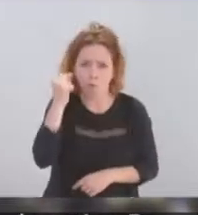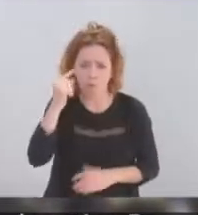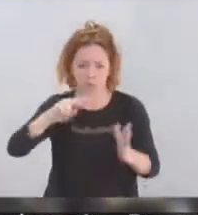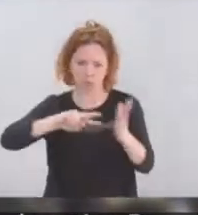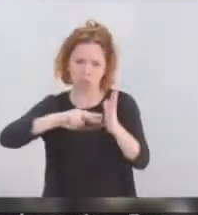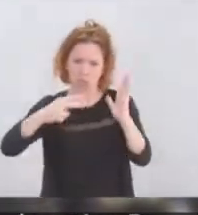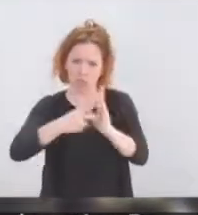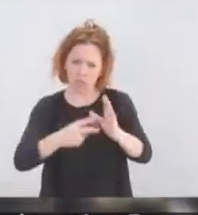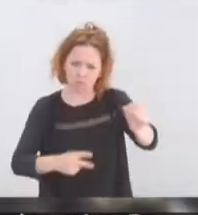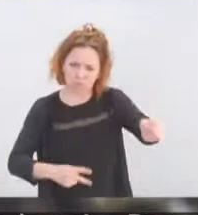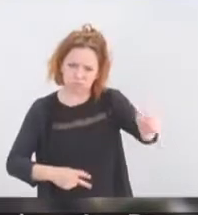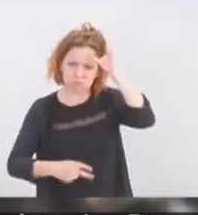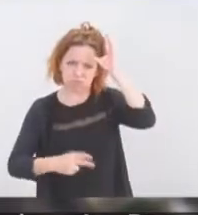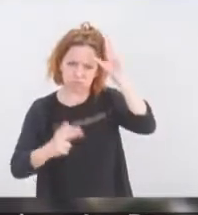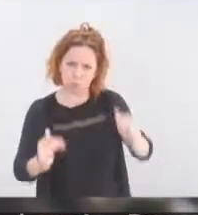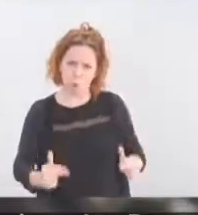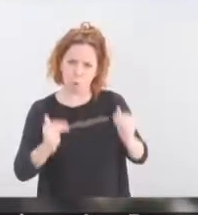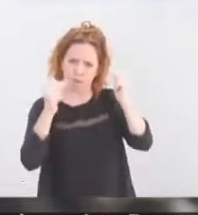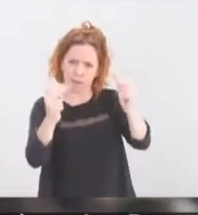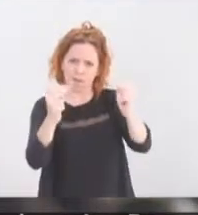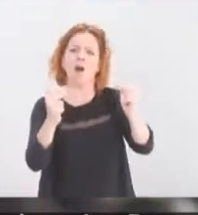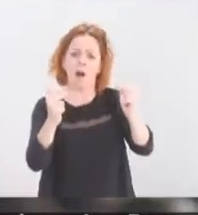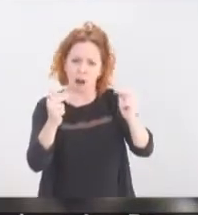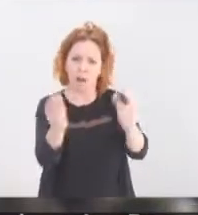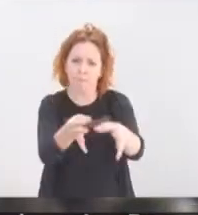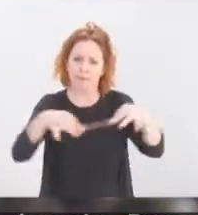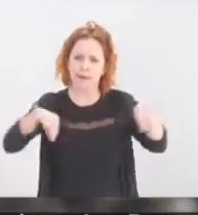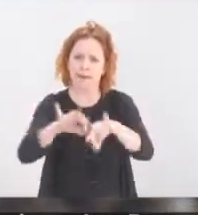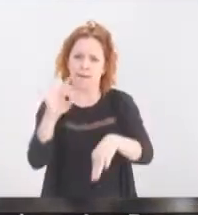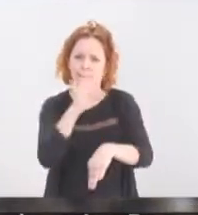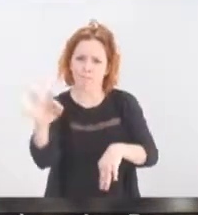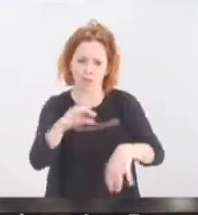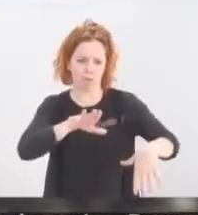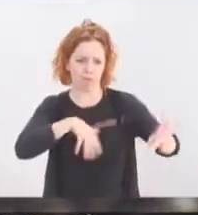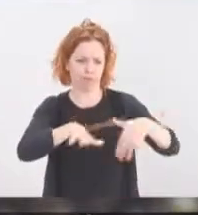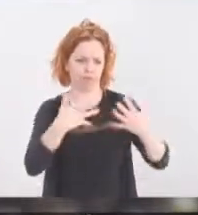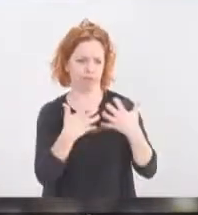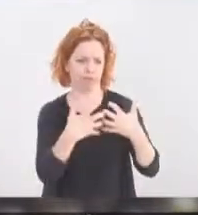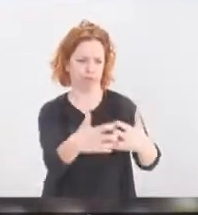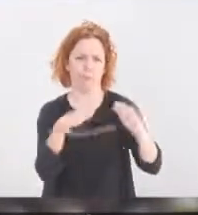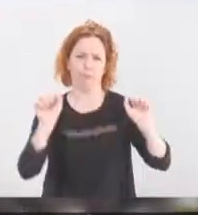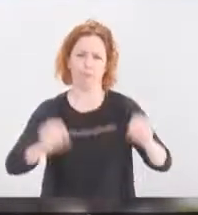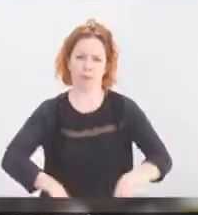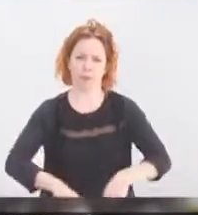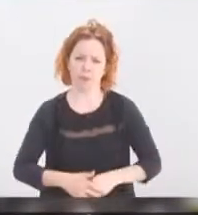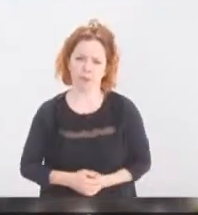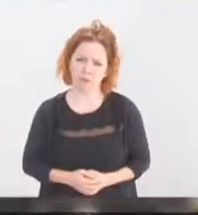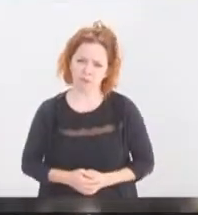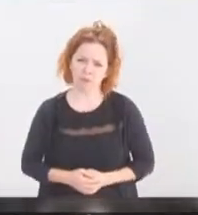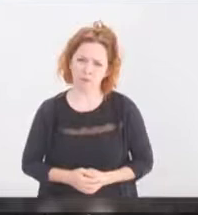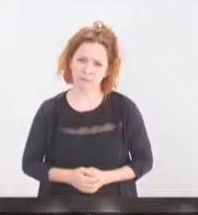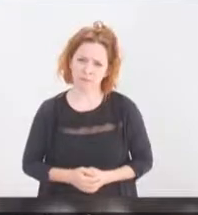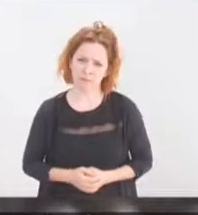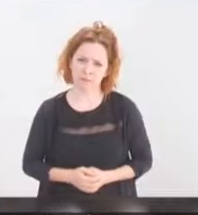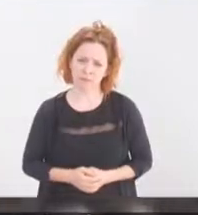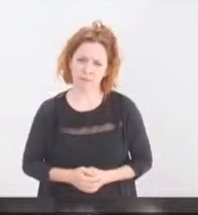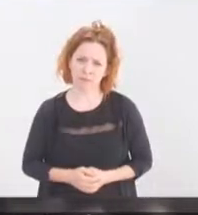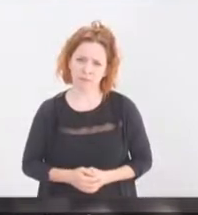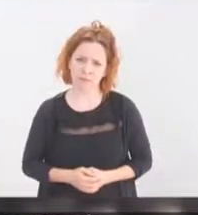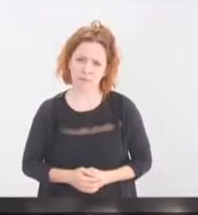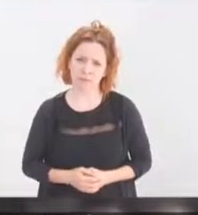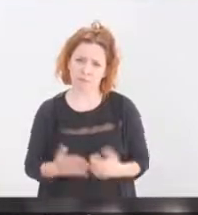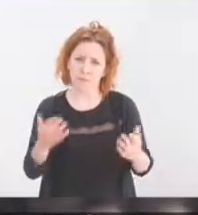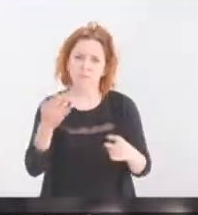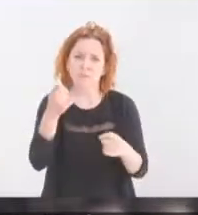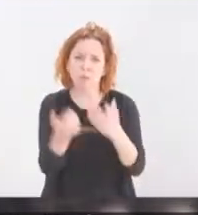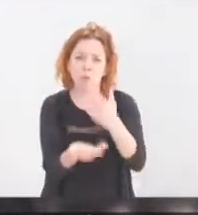fonctionner. Voilà pourquoi cela sera fait. Et voilà pourquoi je ne veux pas qu'après la journée de cours, vous alliez travailler